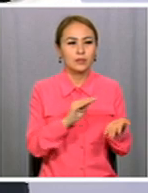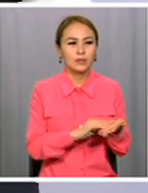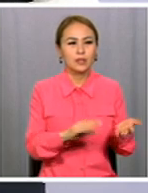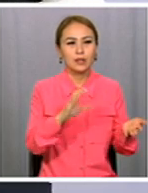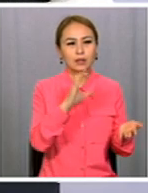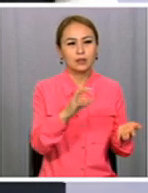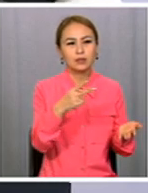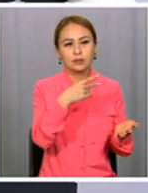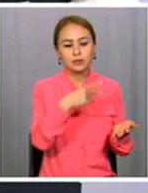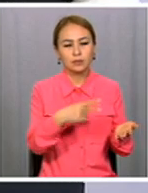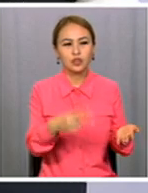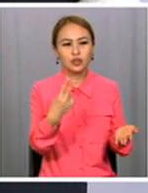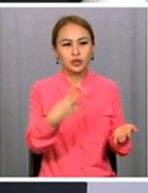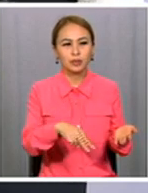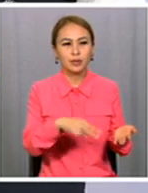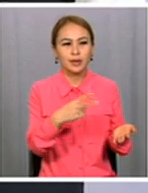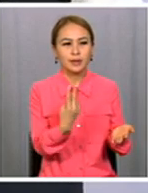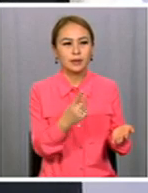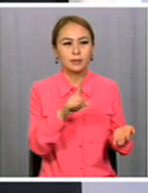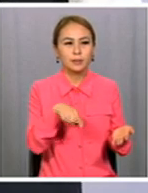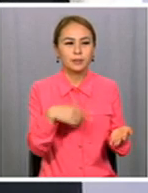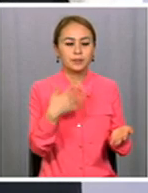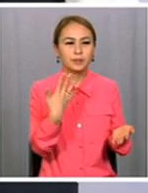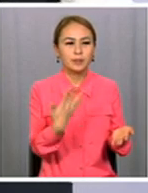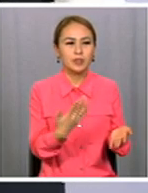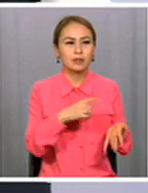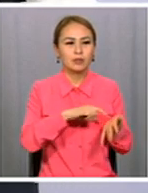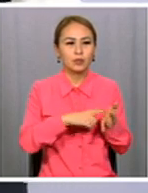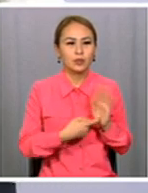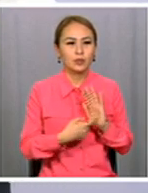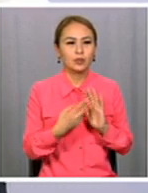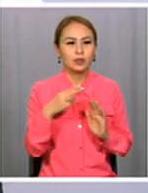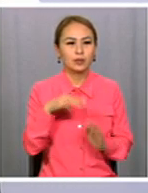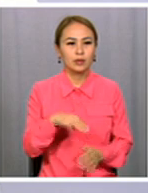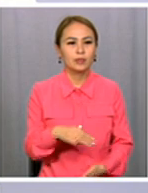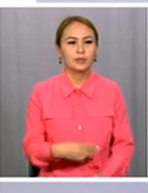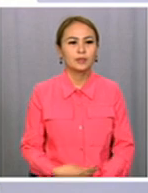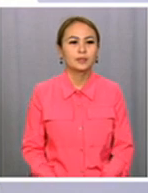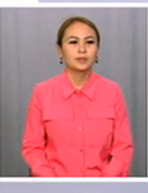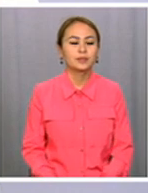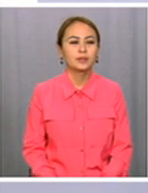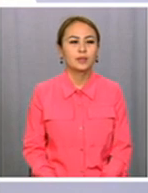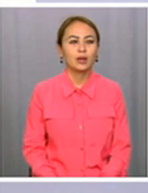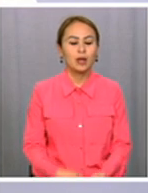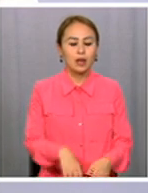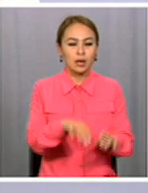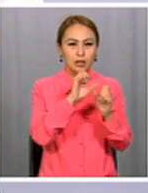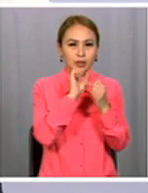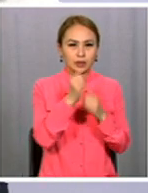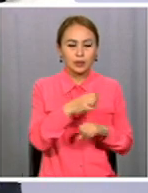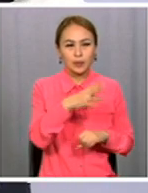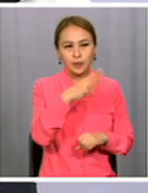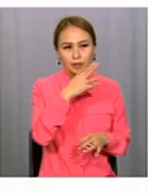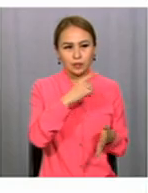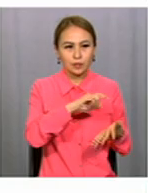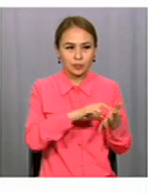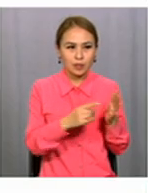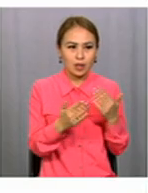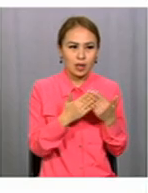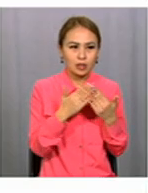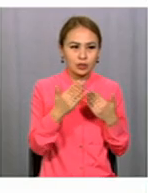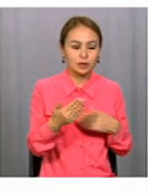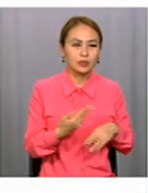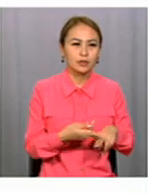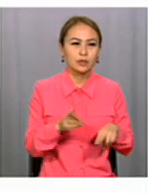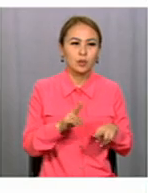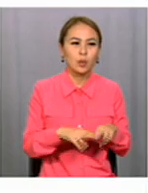болады 22,15 көбейту T. Яғни жылдамдық пен уақыттың көбейтіндісі бізге қашықтықты береді. Сонда